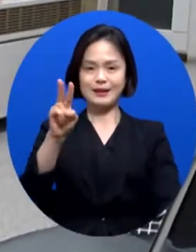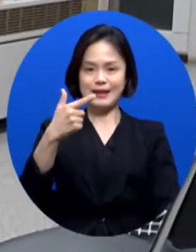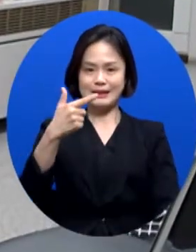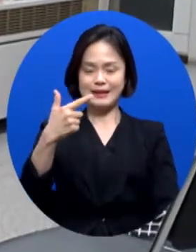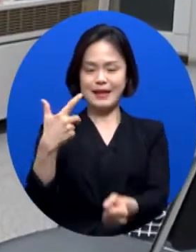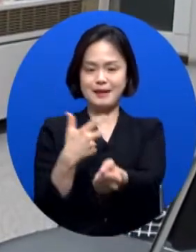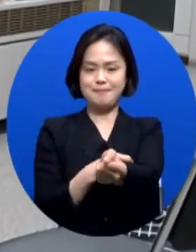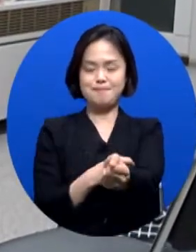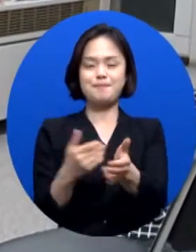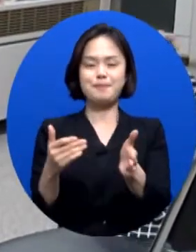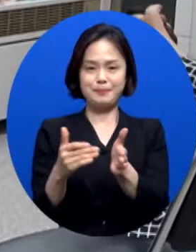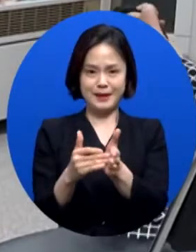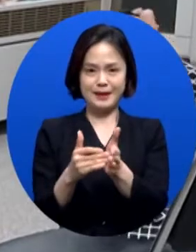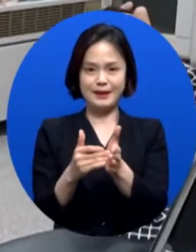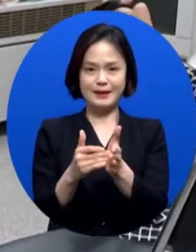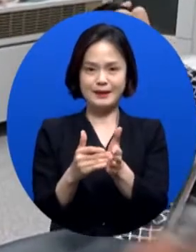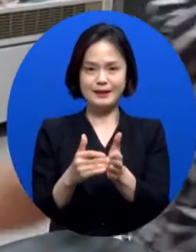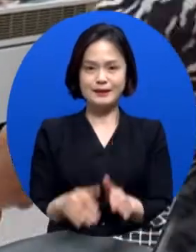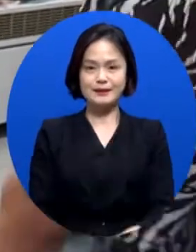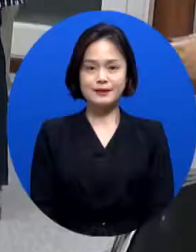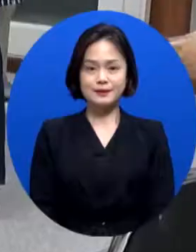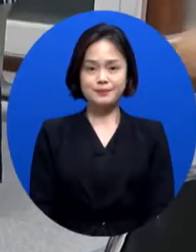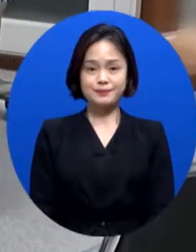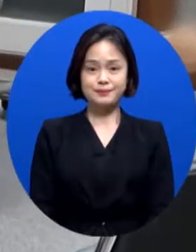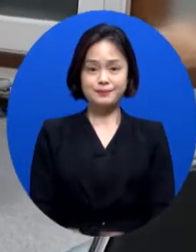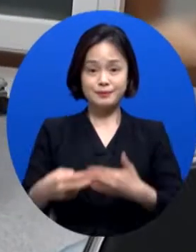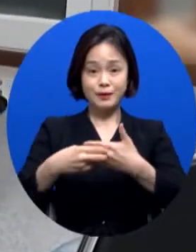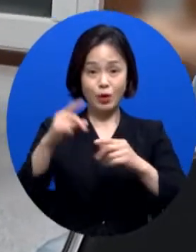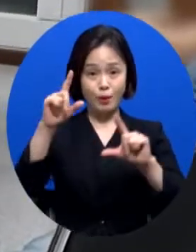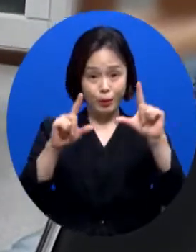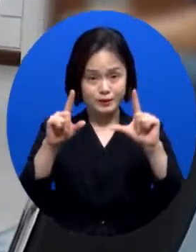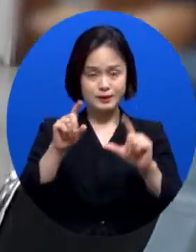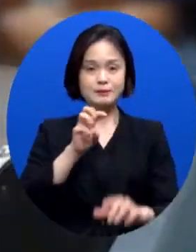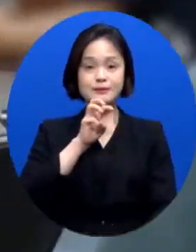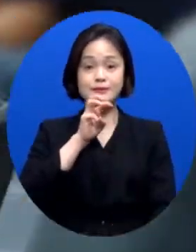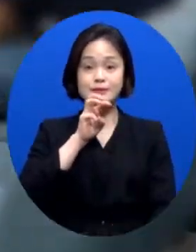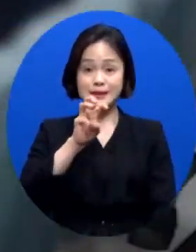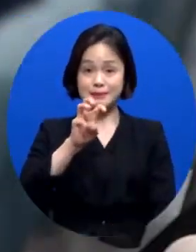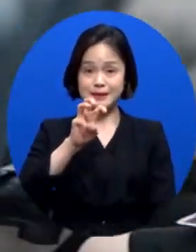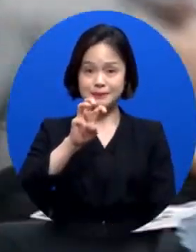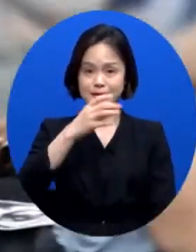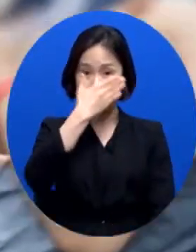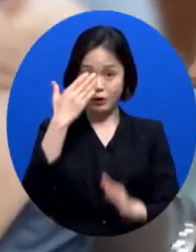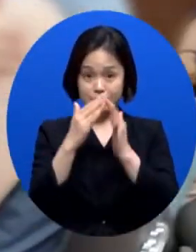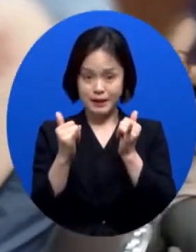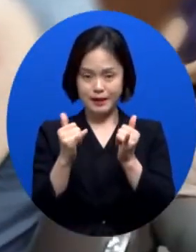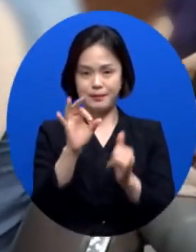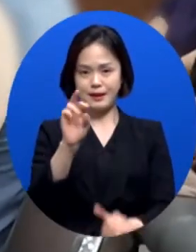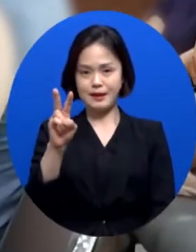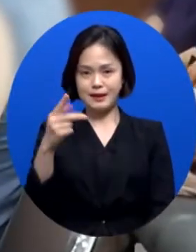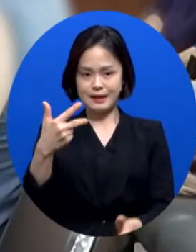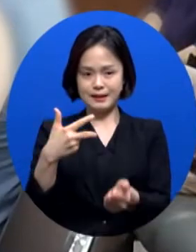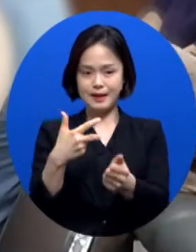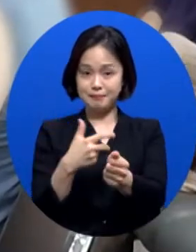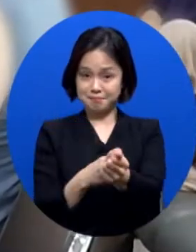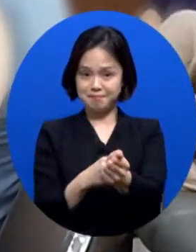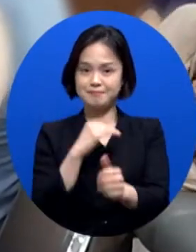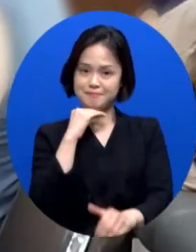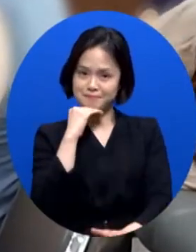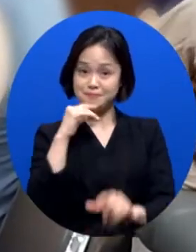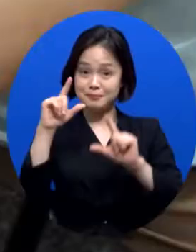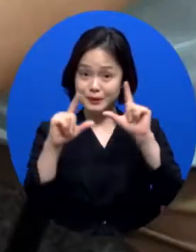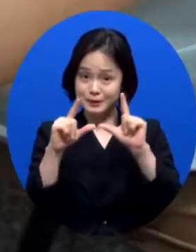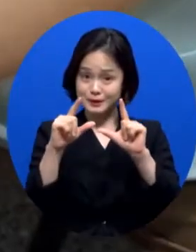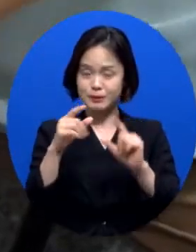맞았습니다. 네. 병원에는 얀센 백신 접종을 기다리는 30대 남성들과 아스트라제네카 접종을 기다리는 노인들을 볼 수